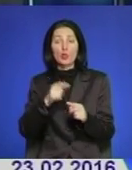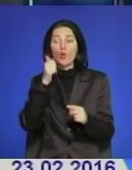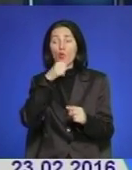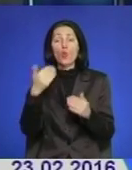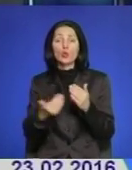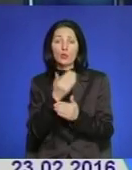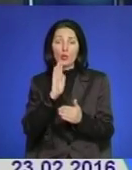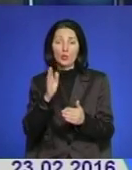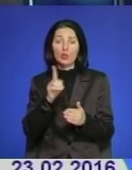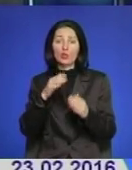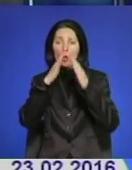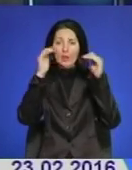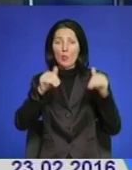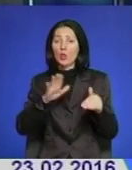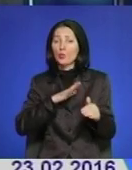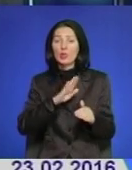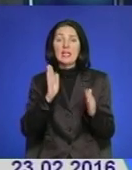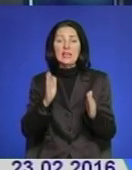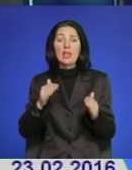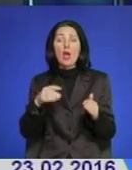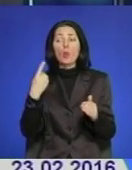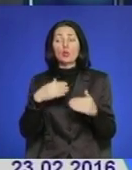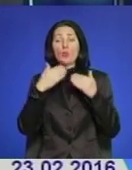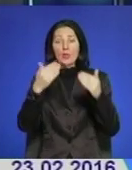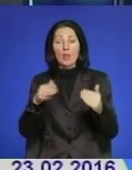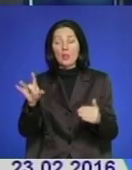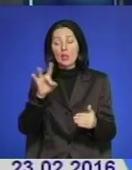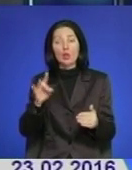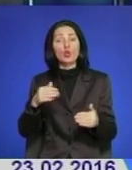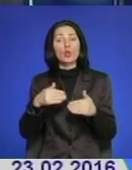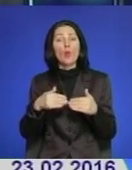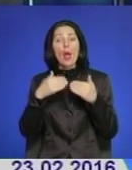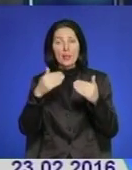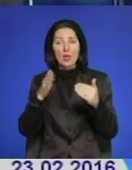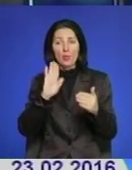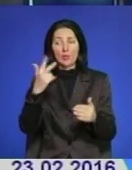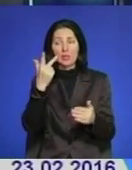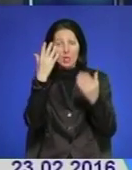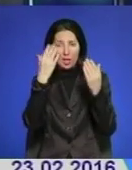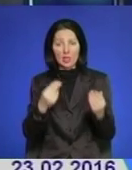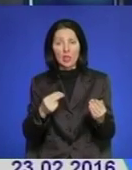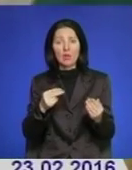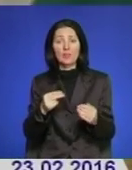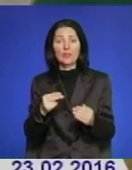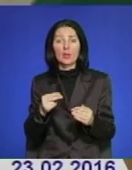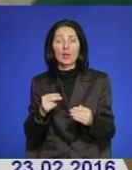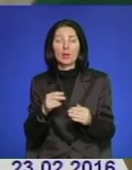таборування проводитимуть не тільки на обласному етапі змагань, а й на районному. Буде 3 дні вишколу. Більше у сюжеті.